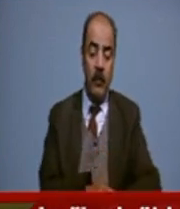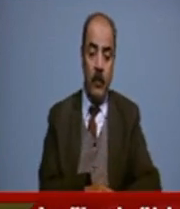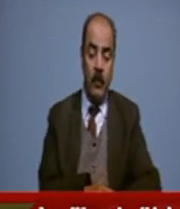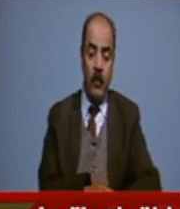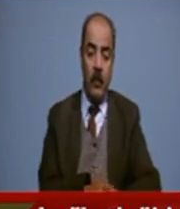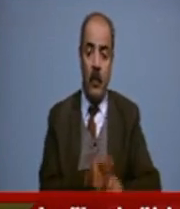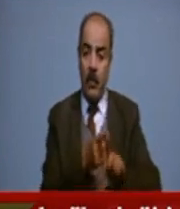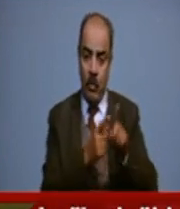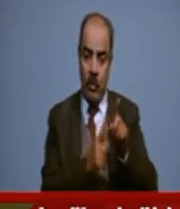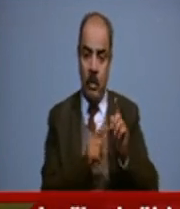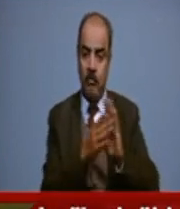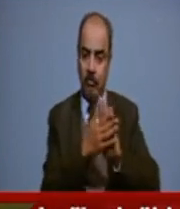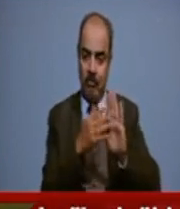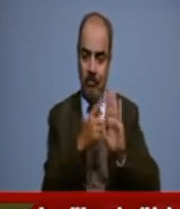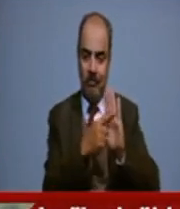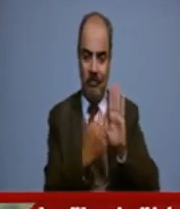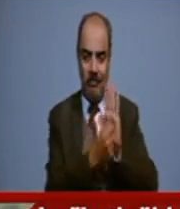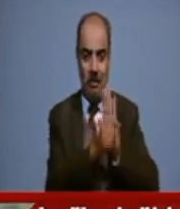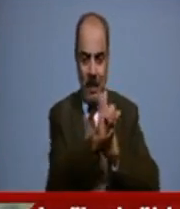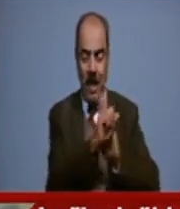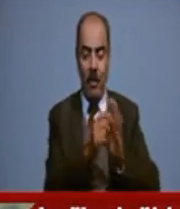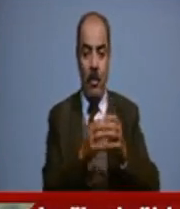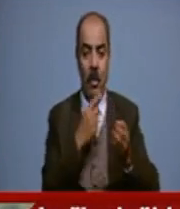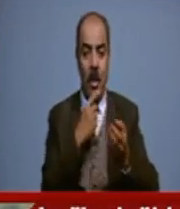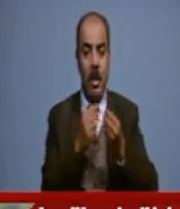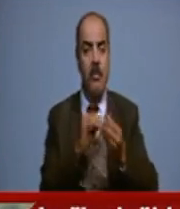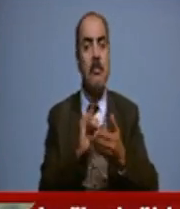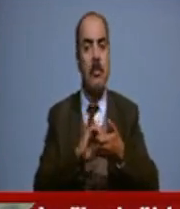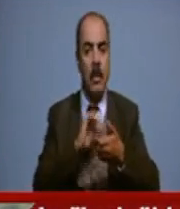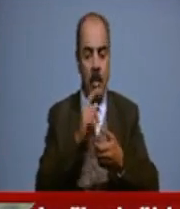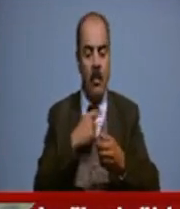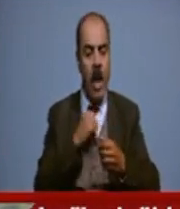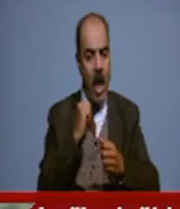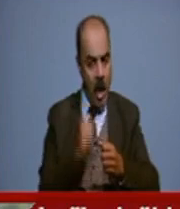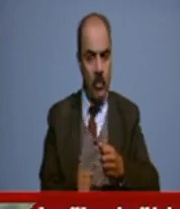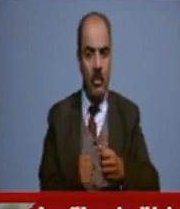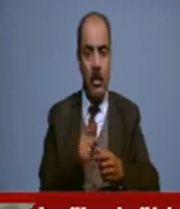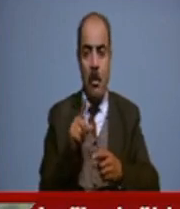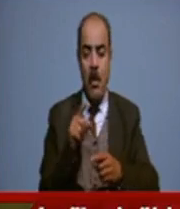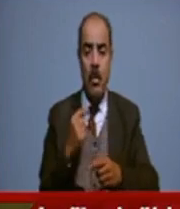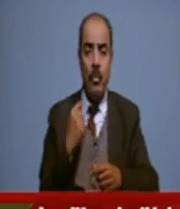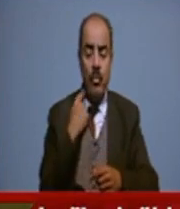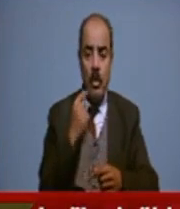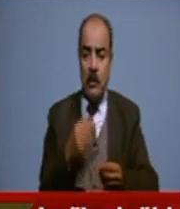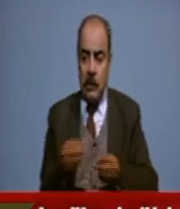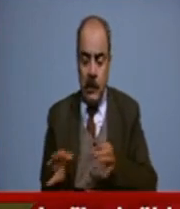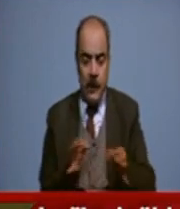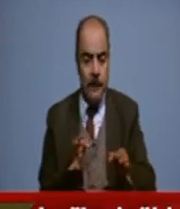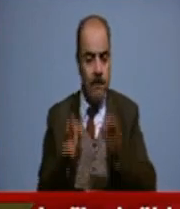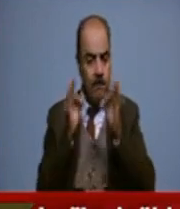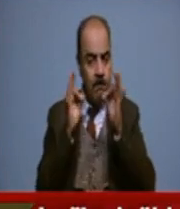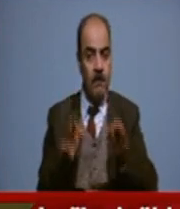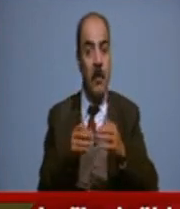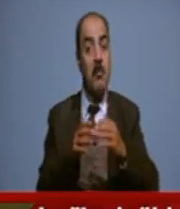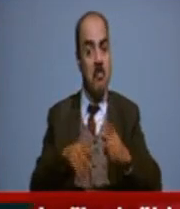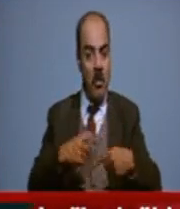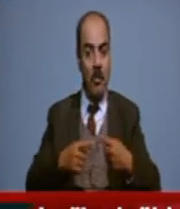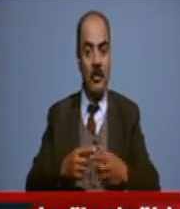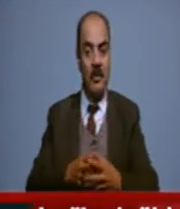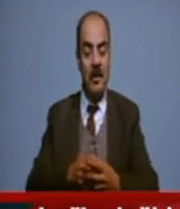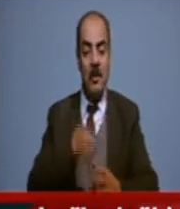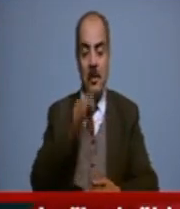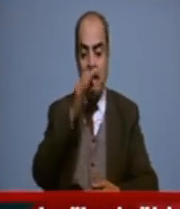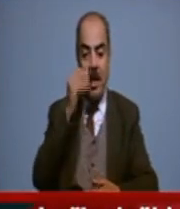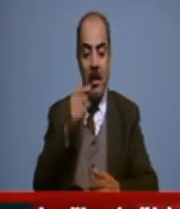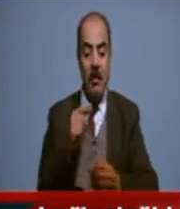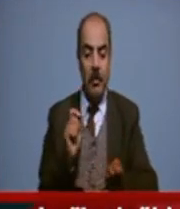فخامة رئيس الوزراء ان احنا بذلين جهد كبير جدا في ان احنا نستفيد من كل نقطة مية موجودة في مصر من خلال سواء كان المعالجة